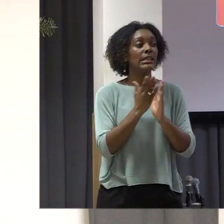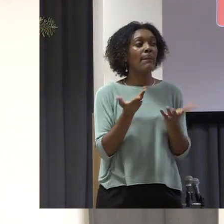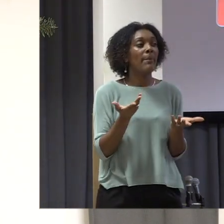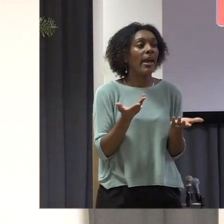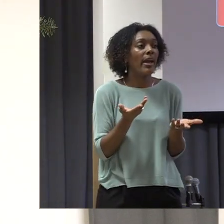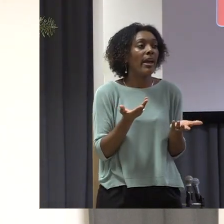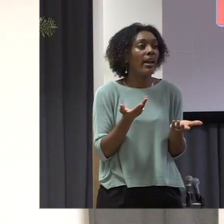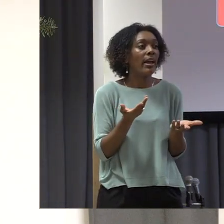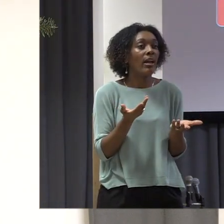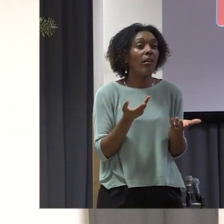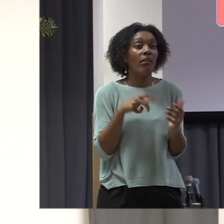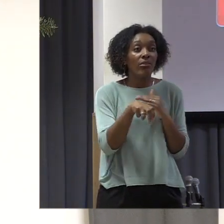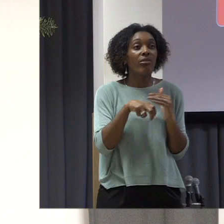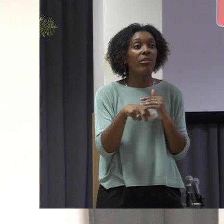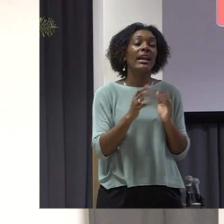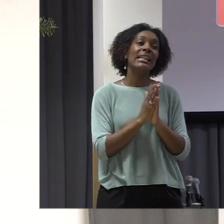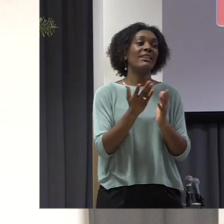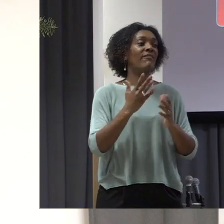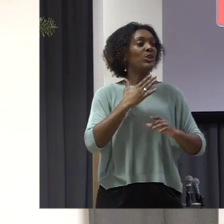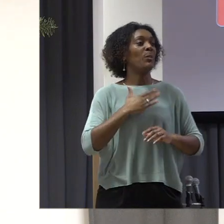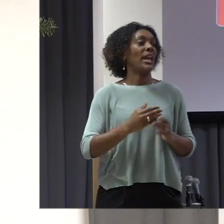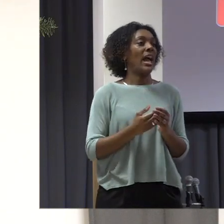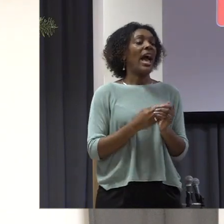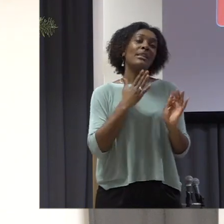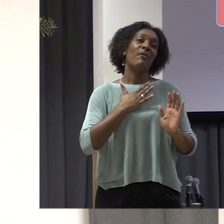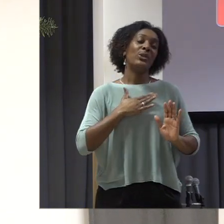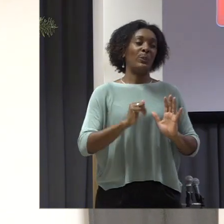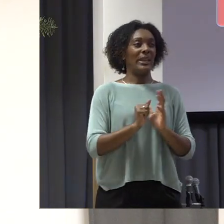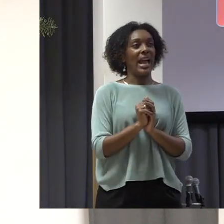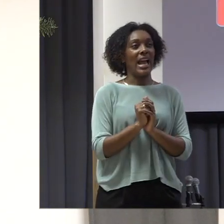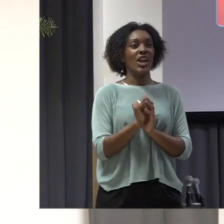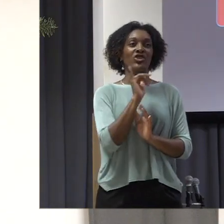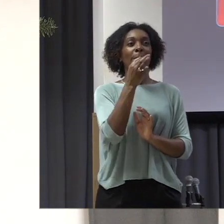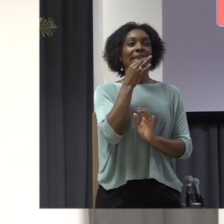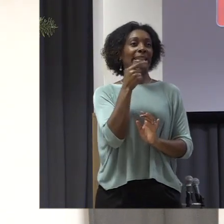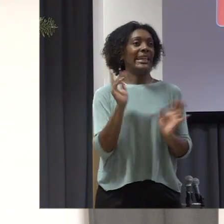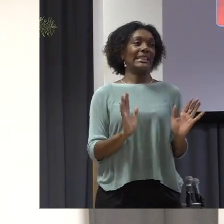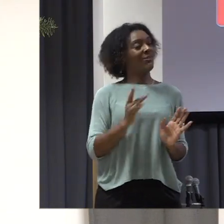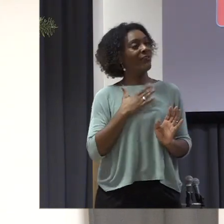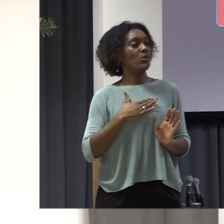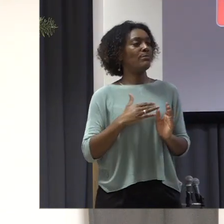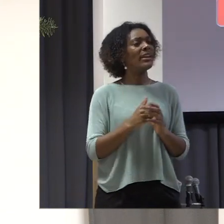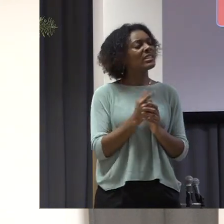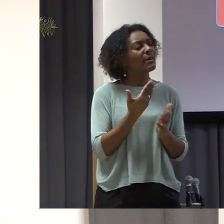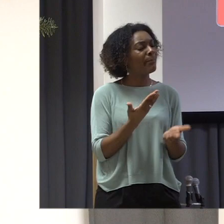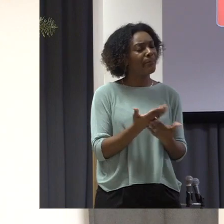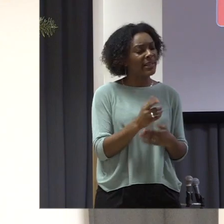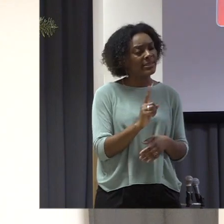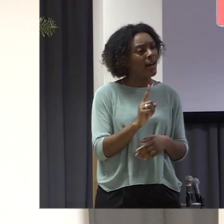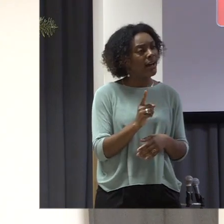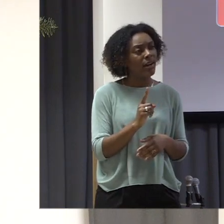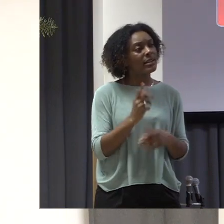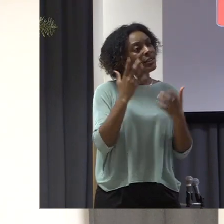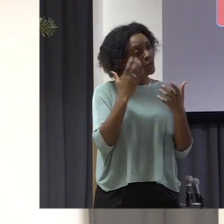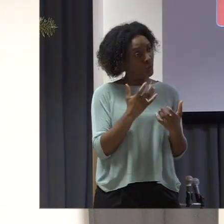quelque chose qui nous conforte dans notre comportement. Mais ce n'est pas cela. Si nous voulons un jour pouvoir devenir